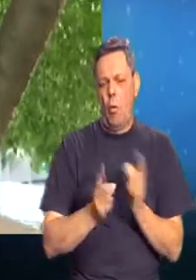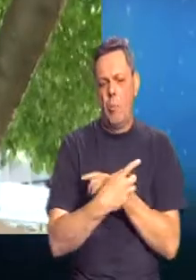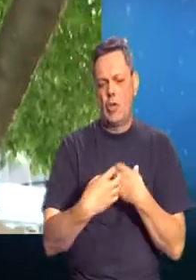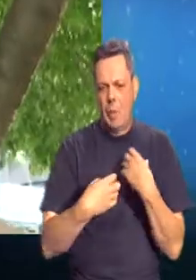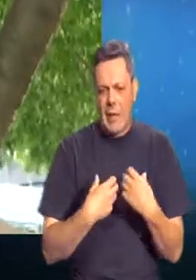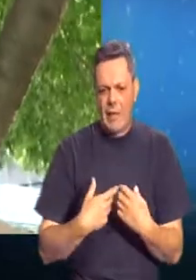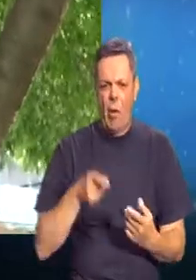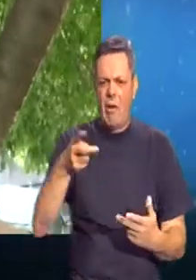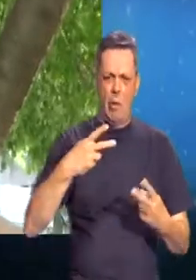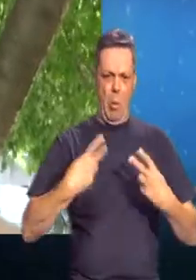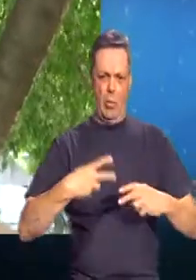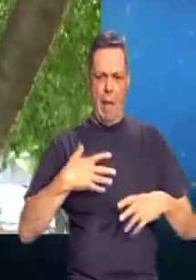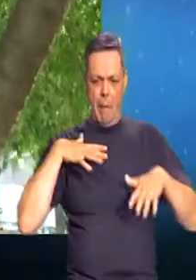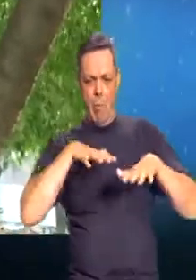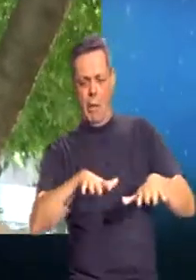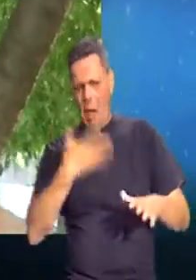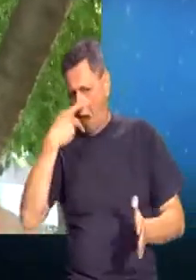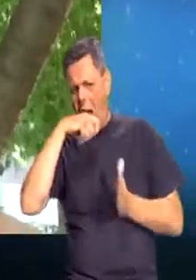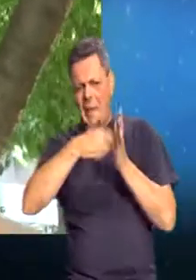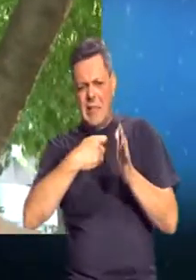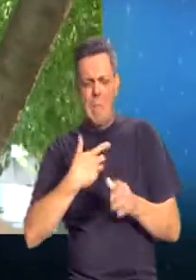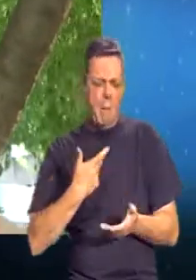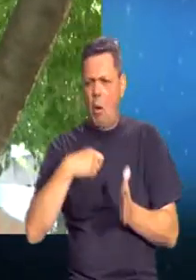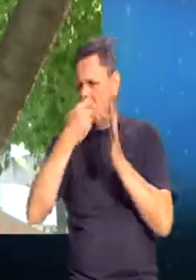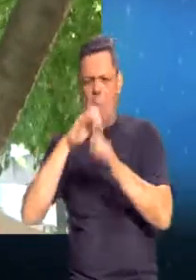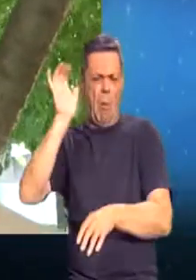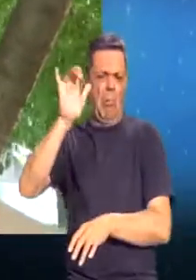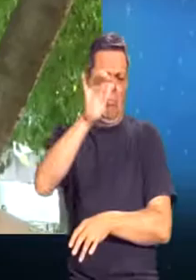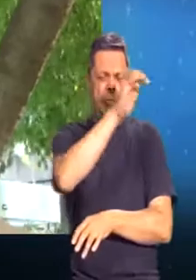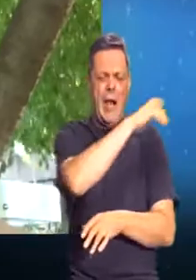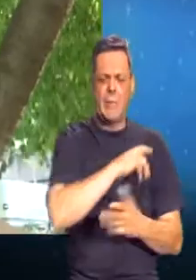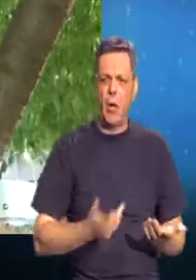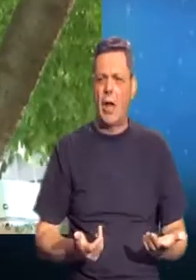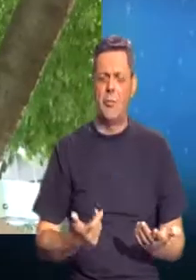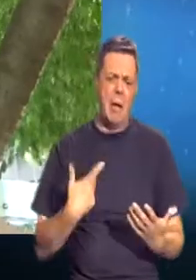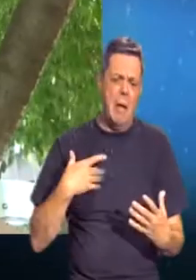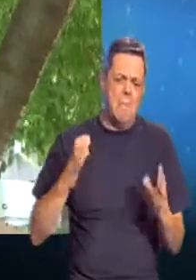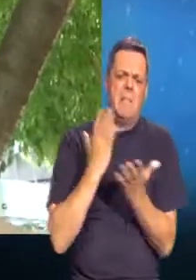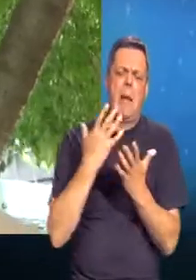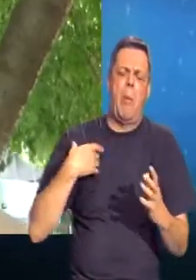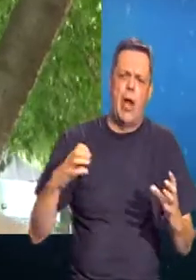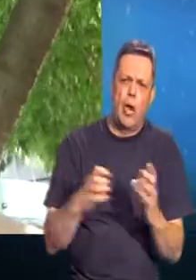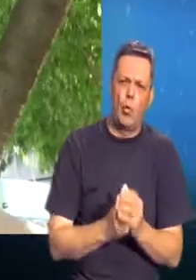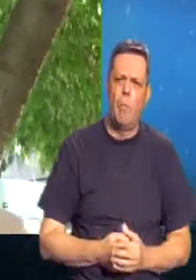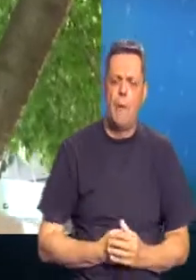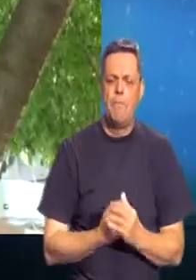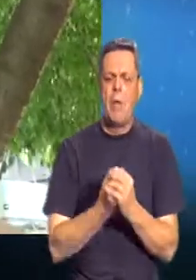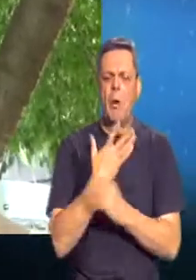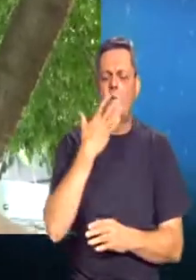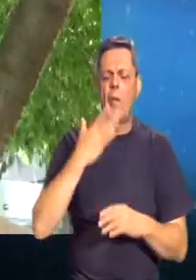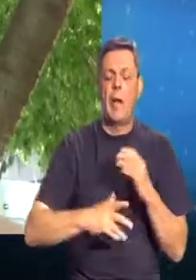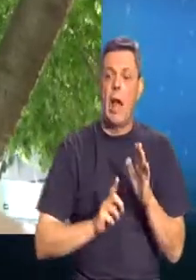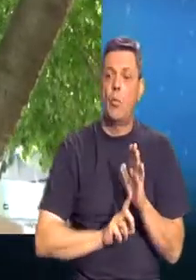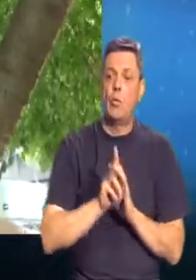tremu pred publikom. Ovako kad se snima, snimamo na raznim lokacijama, samo naša grupa. Proizvod na